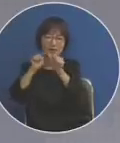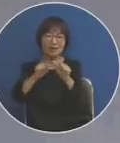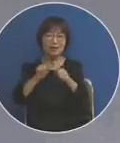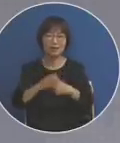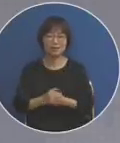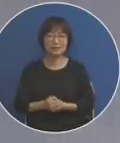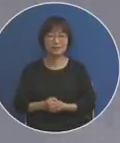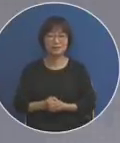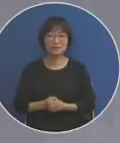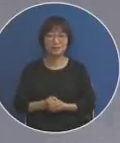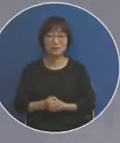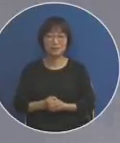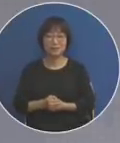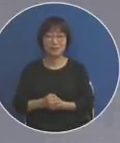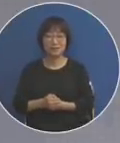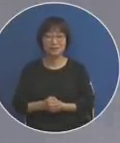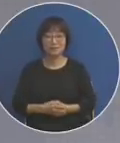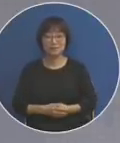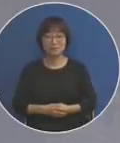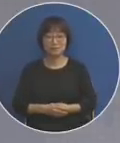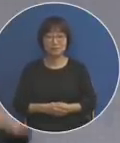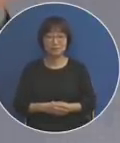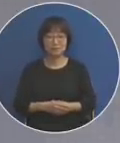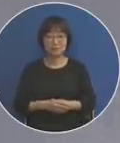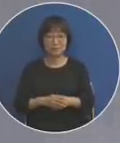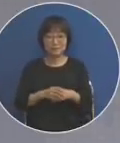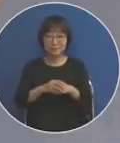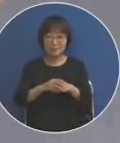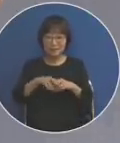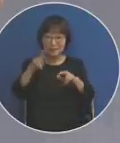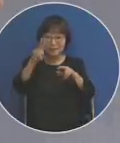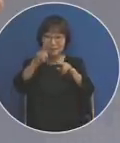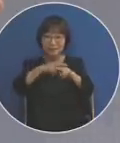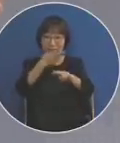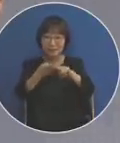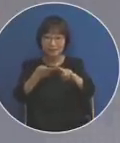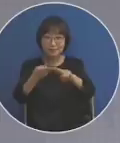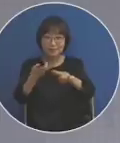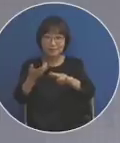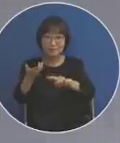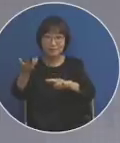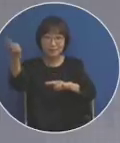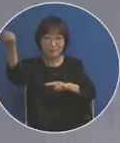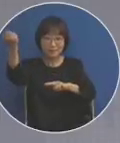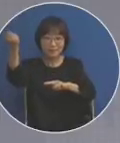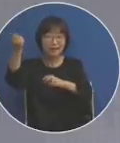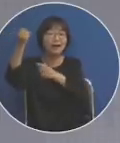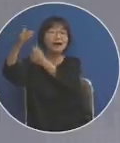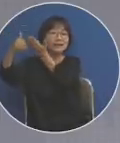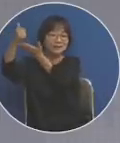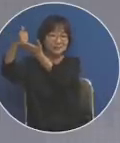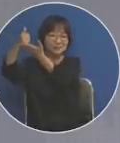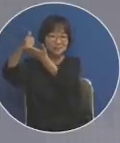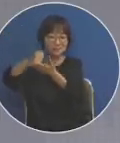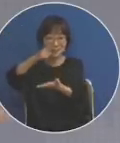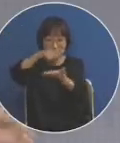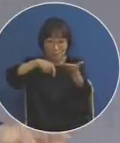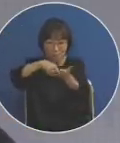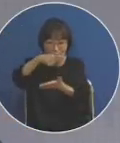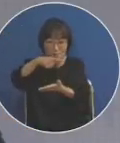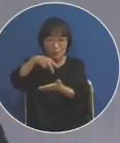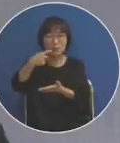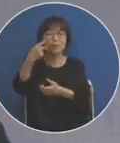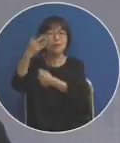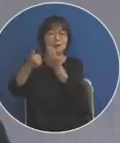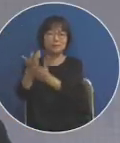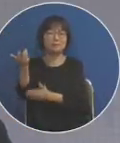does this. 여러분이 걱정 안 하셔도 됩니다. 상급이 여호와 앞에 봉이 여호와 앞에. And so you don't have to worry about anything. Behold, his